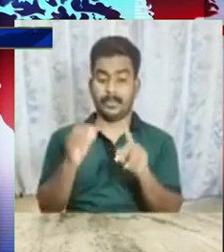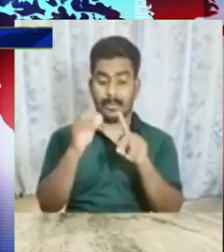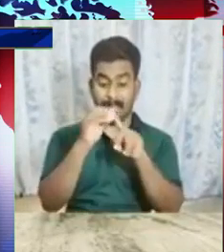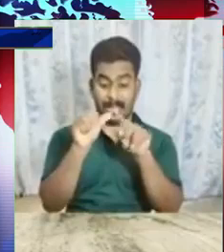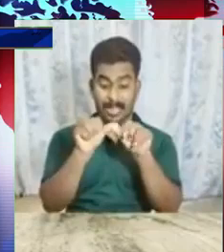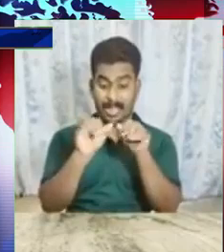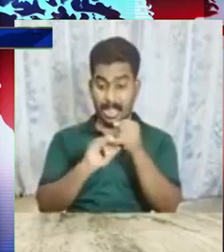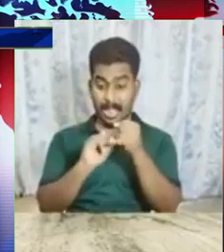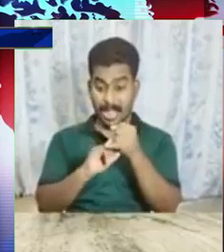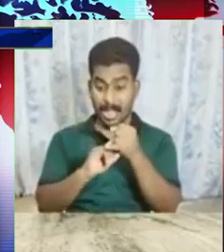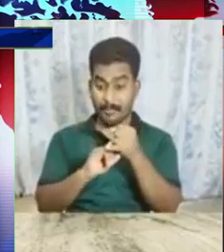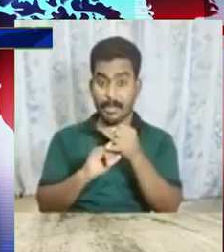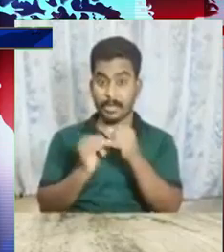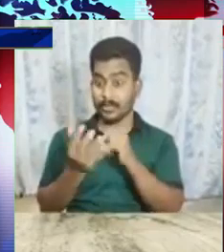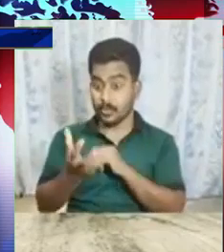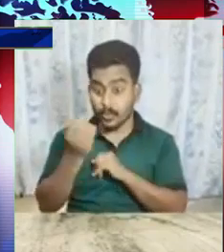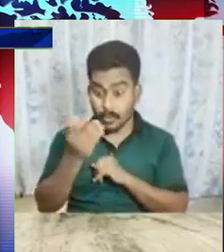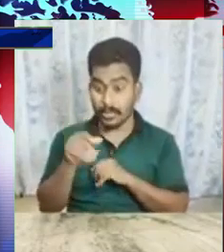വാഹനം ലഭിക്കുന്നതിനുള്ള പ്രയാസം